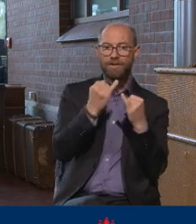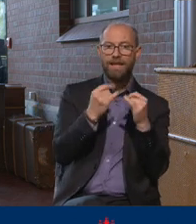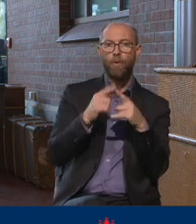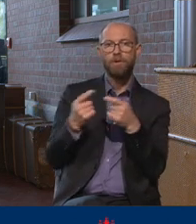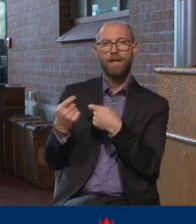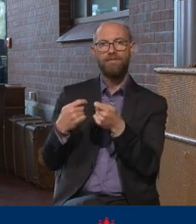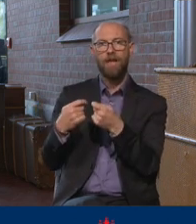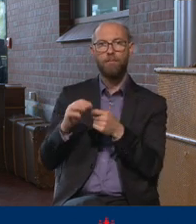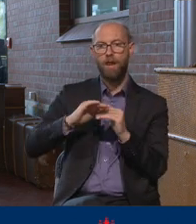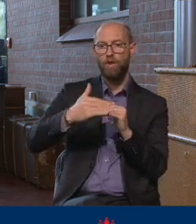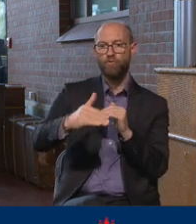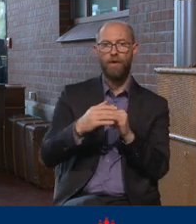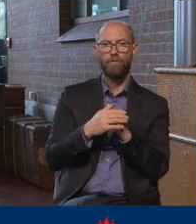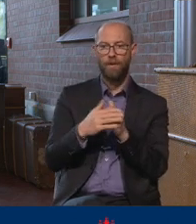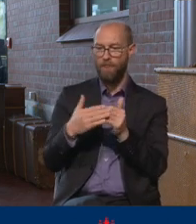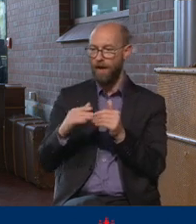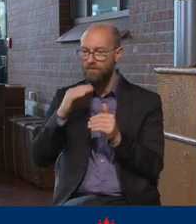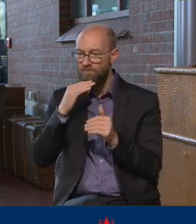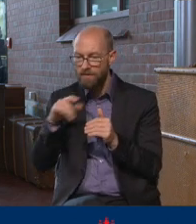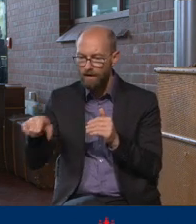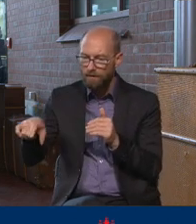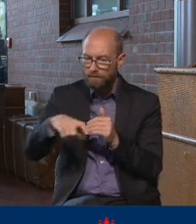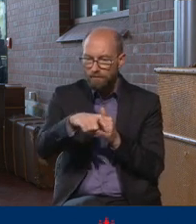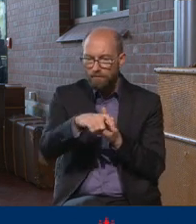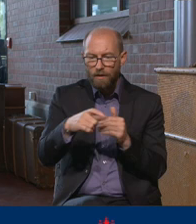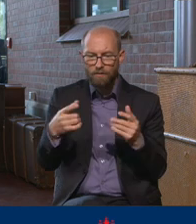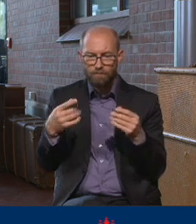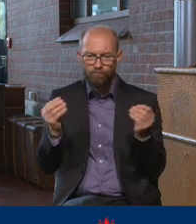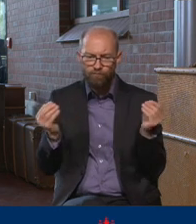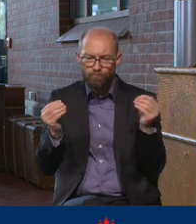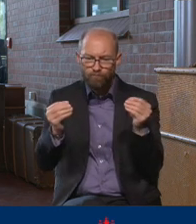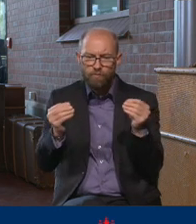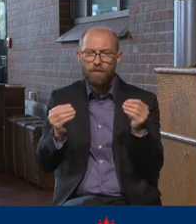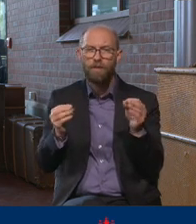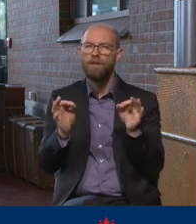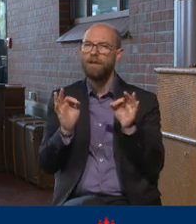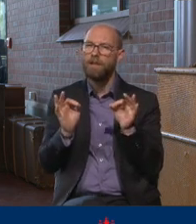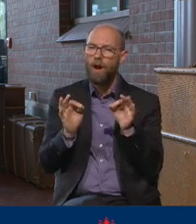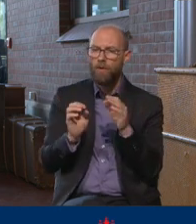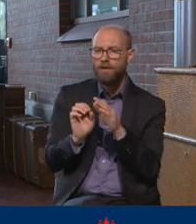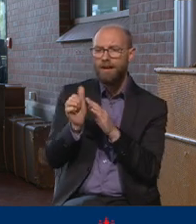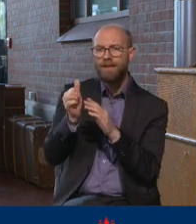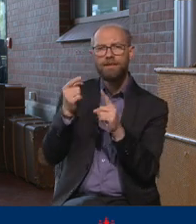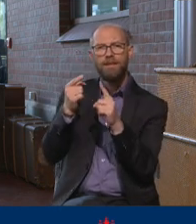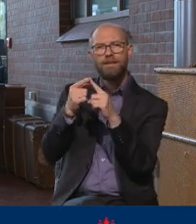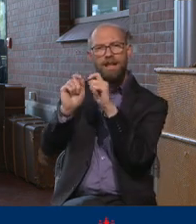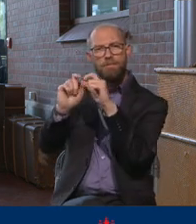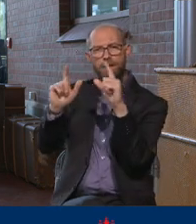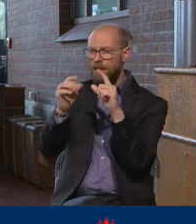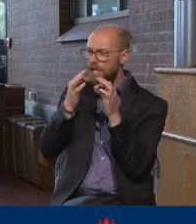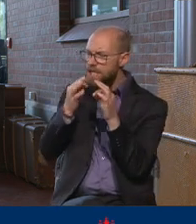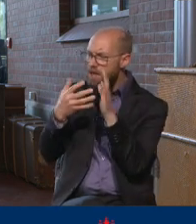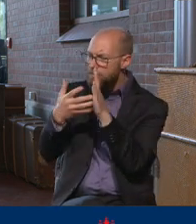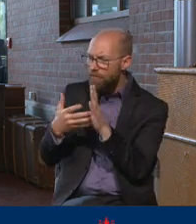verortet wird mit dem wasser lagen und das alles ich glaube man darf sich nicht so genau jetzt damit diesen ersten single dann auseinandersetzen ob